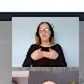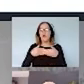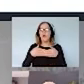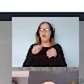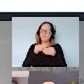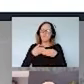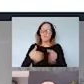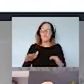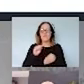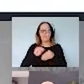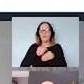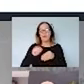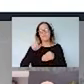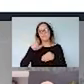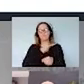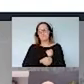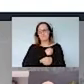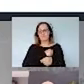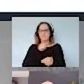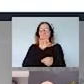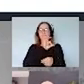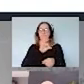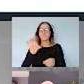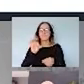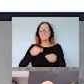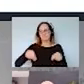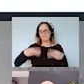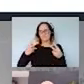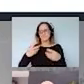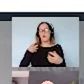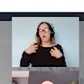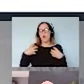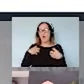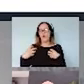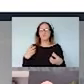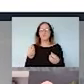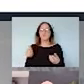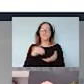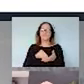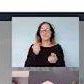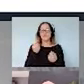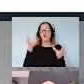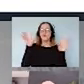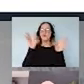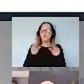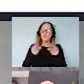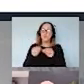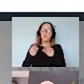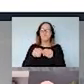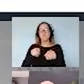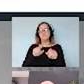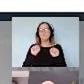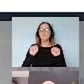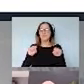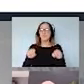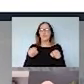Edukacji w Bibliotece. To będzie taki specjalny webinar z gośćmi, webinar, na którym będziemy trochę podsumowywać